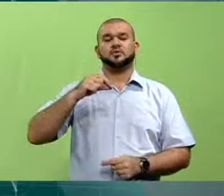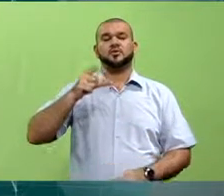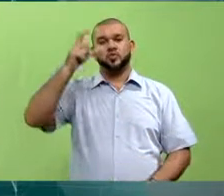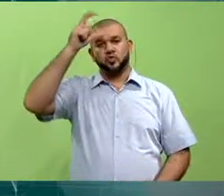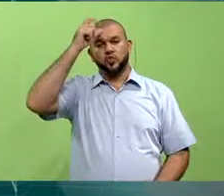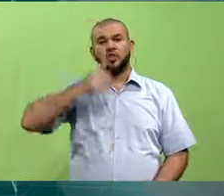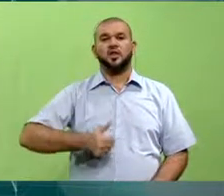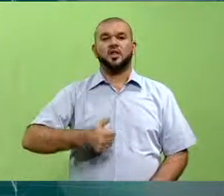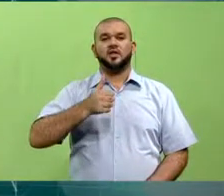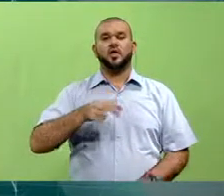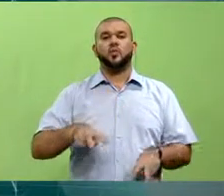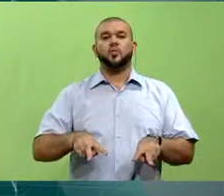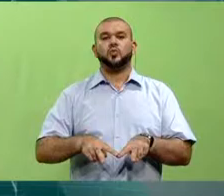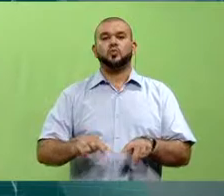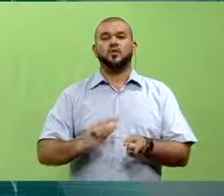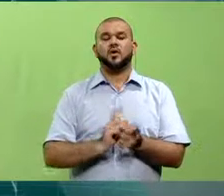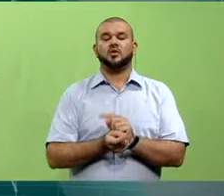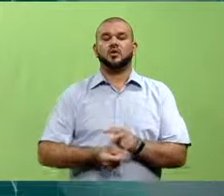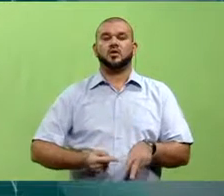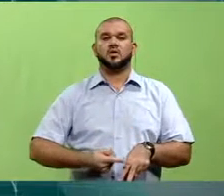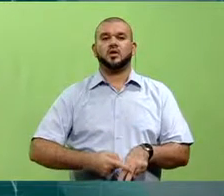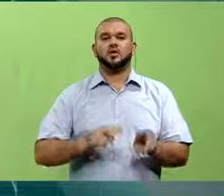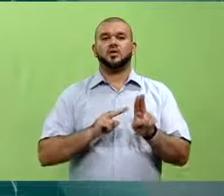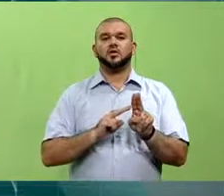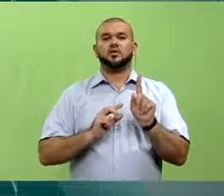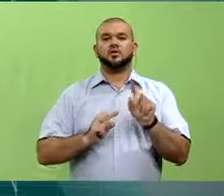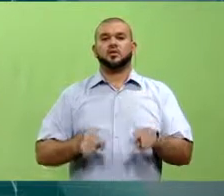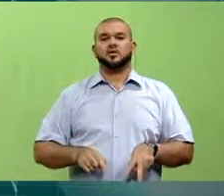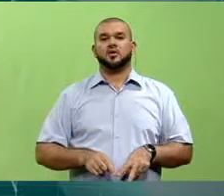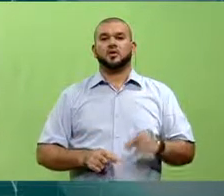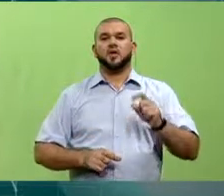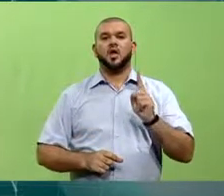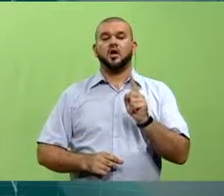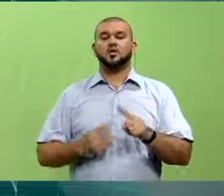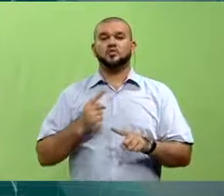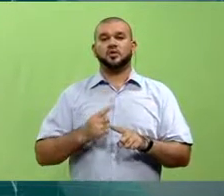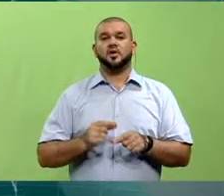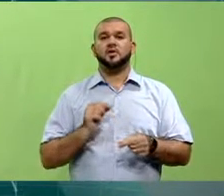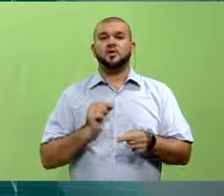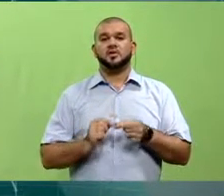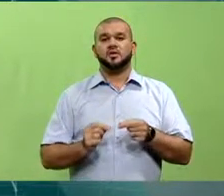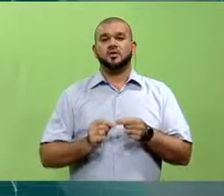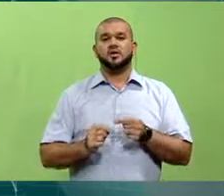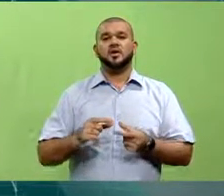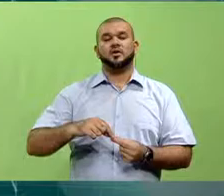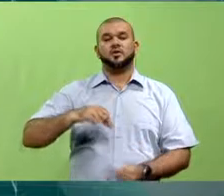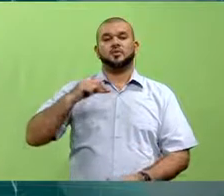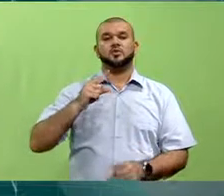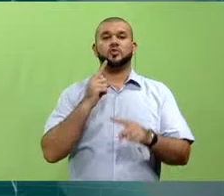ile Kıbrıslı Rum lider Nikos Anastasiadis yeniden bir araya geldi.